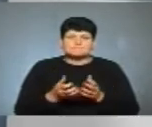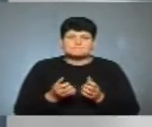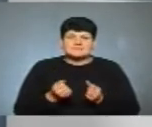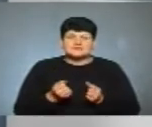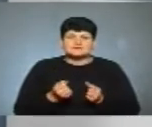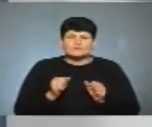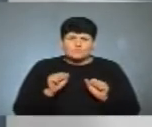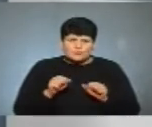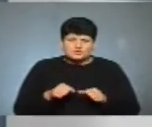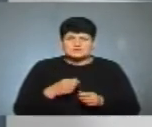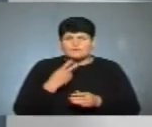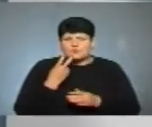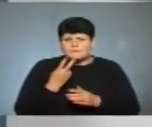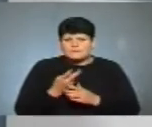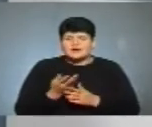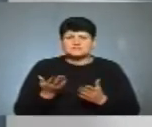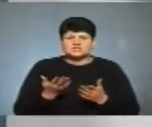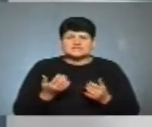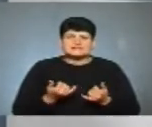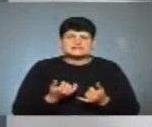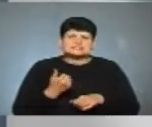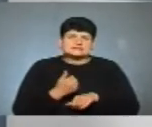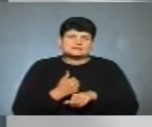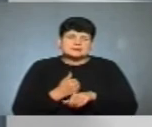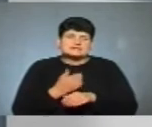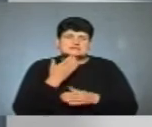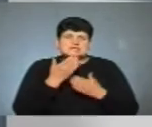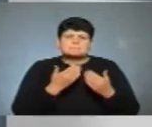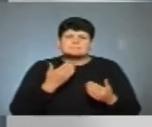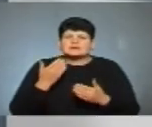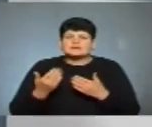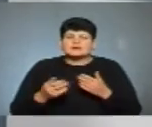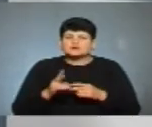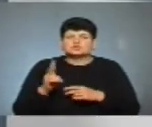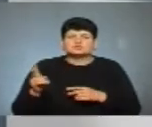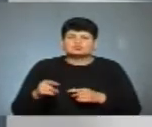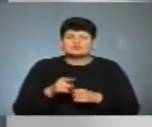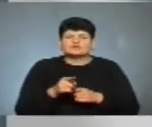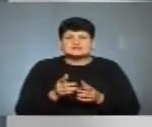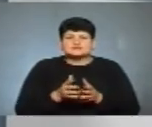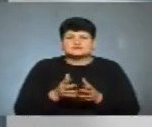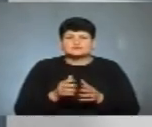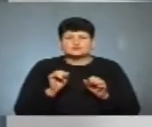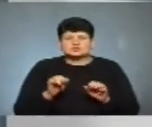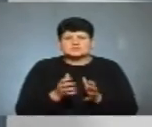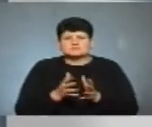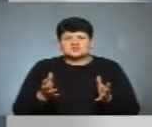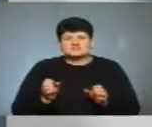брати, можемо бачити якісь пріоритети і запитати, скажімо так, кому ви схильні більше віддати